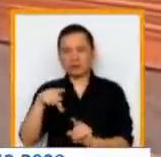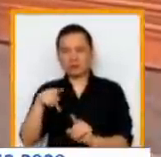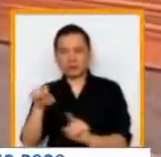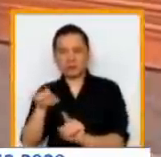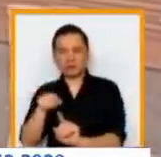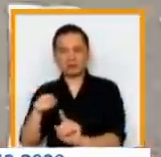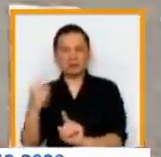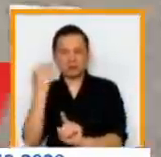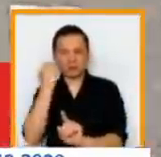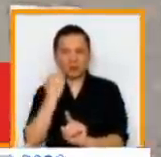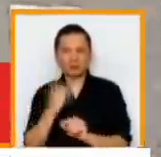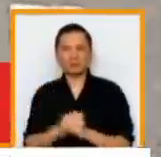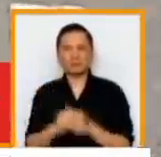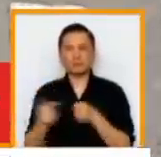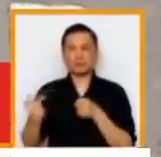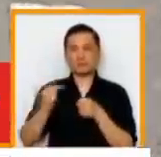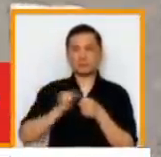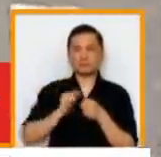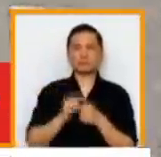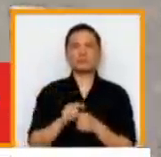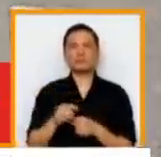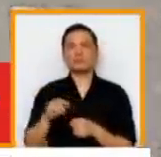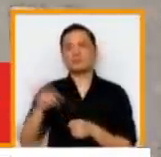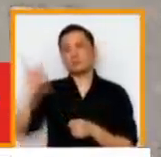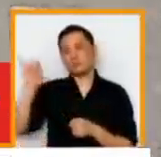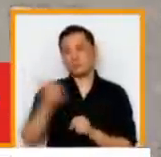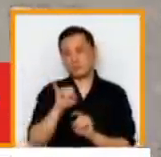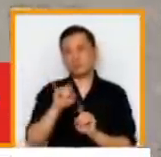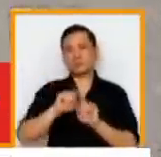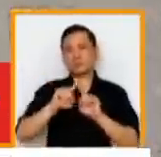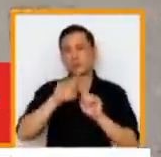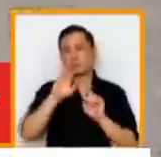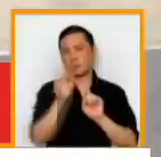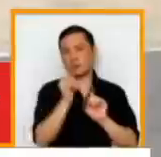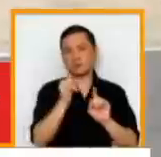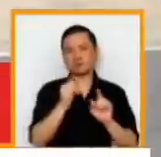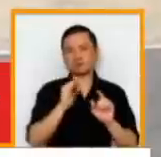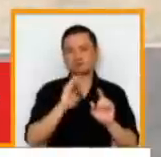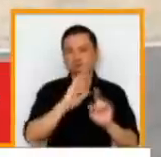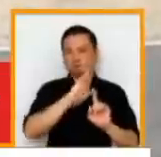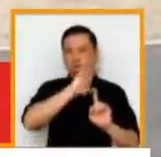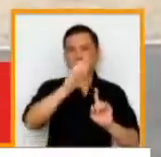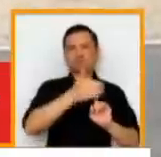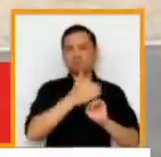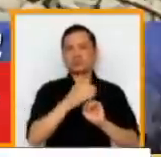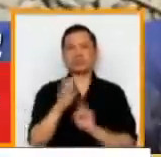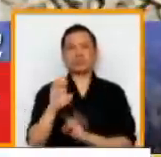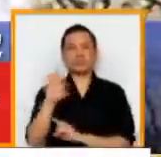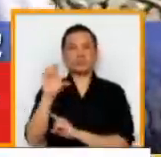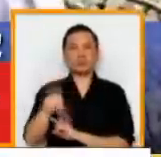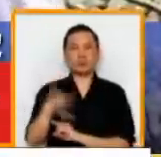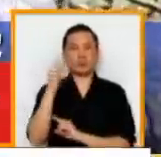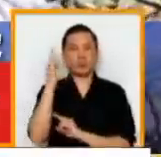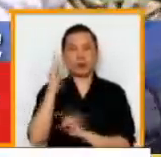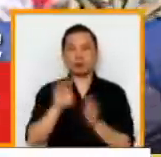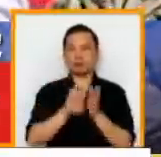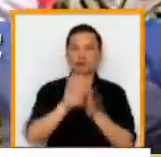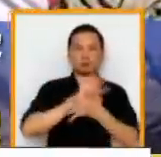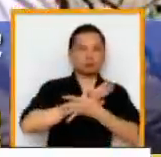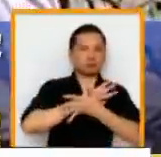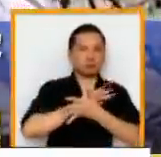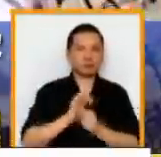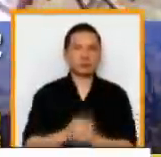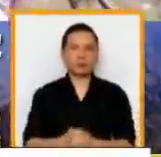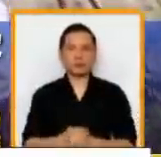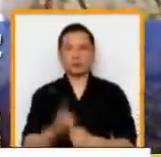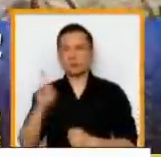at 2 lungsod naman sa Ilocos Sur ang nasa enhanced community quarantine dahil sa dami ng COVID cases. Dapat naka-arang namin